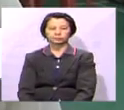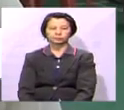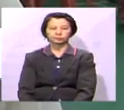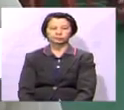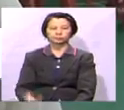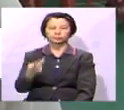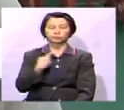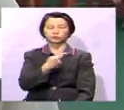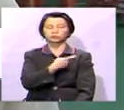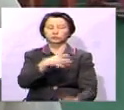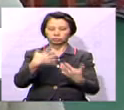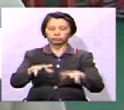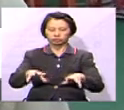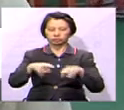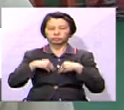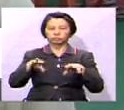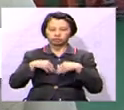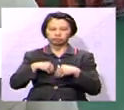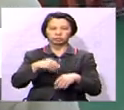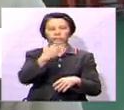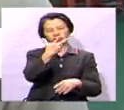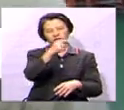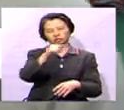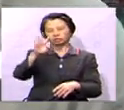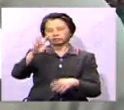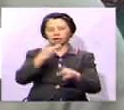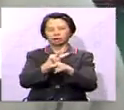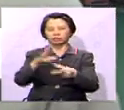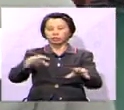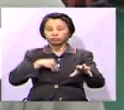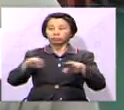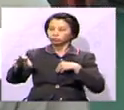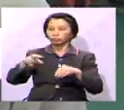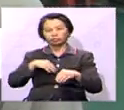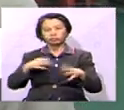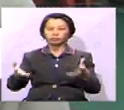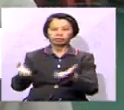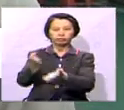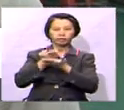Kita dah terima 3-4 kali dah. 2-3-4 kali. Pihak agensi yang